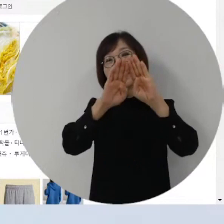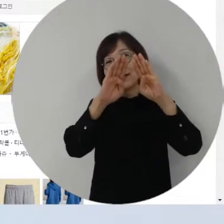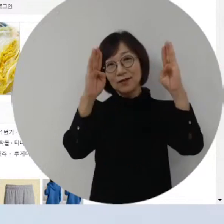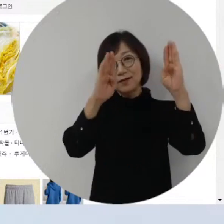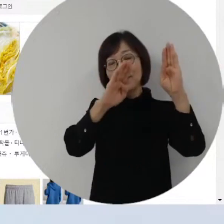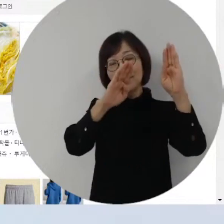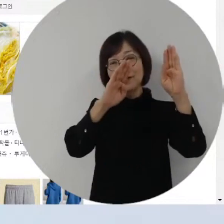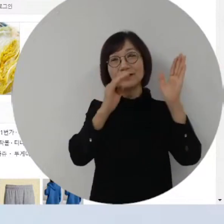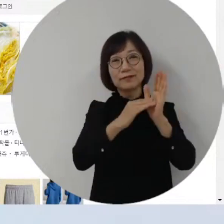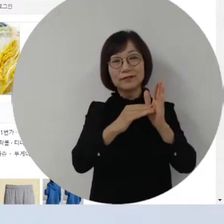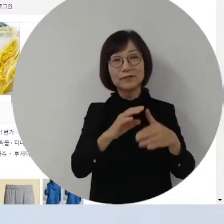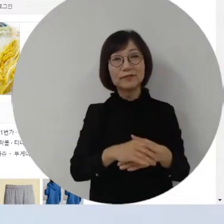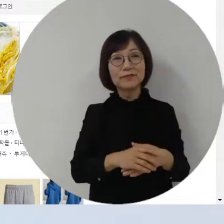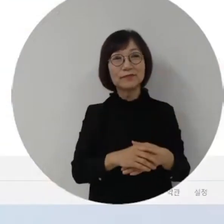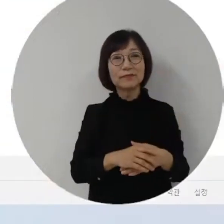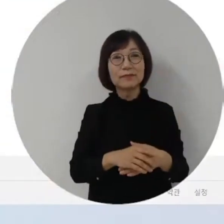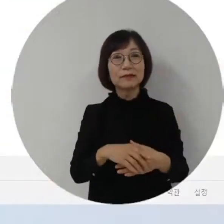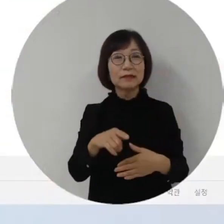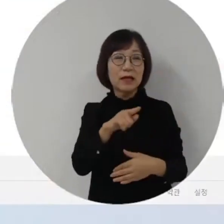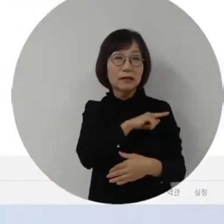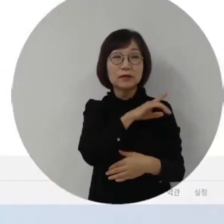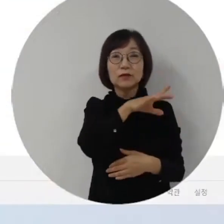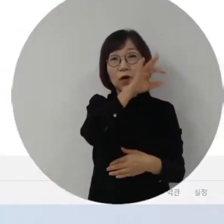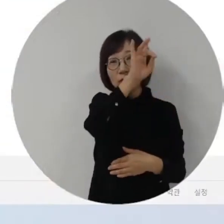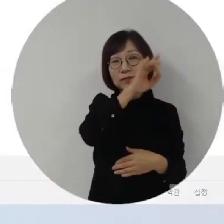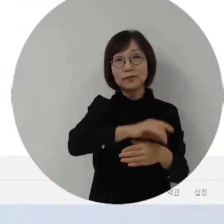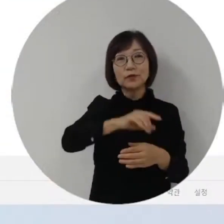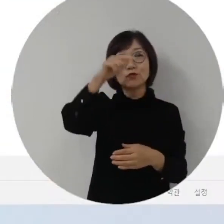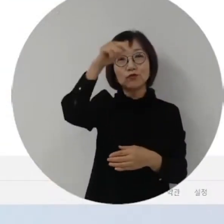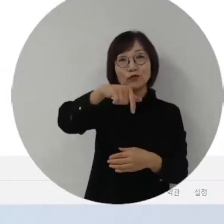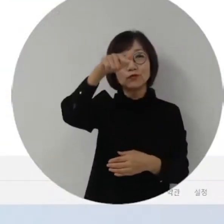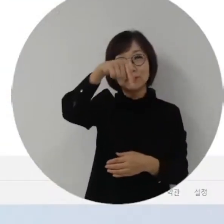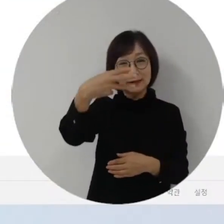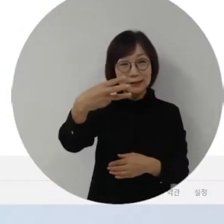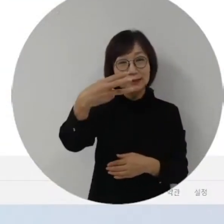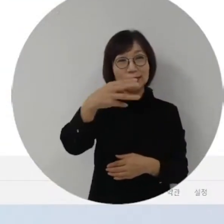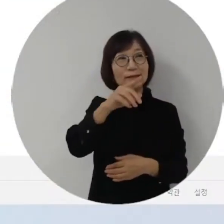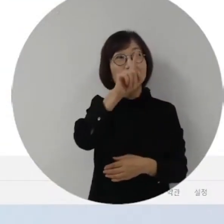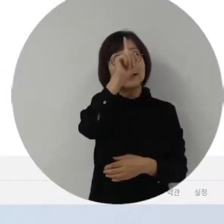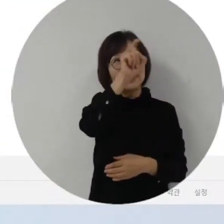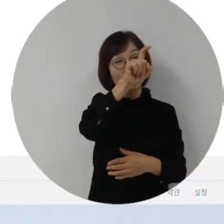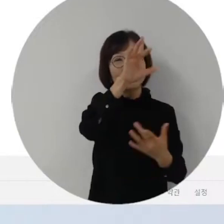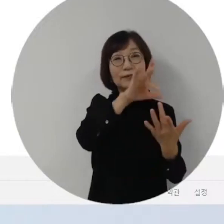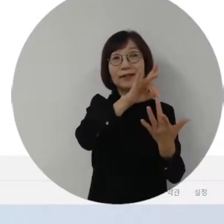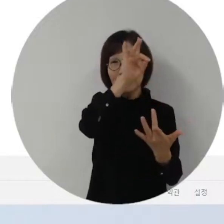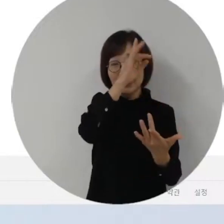그 다음 맨 앞에 있는 구글 탭을 클릭해서 선택을 해주신 다음에